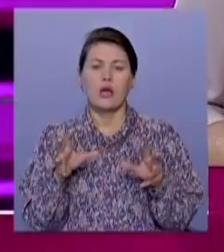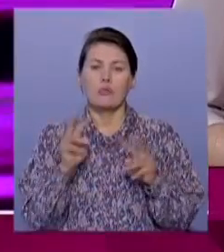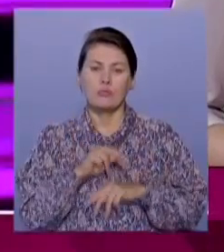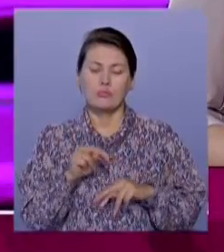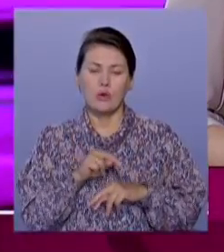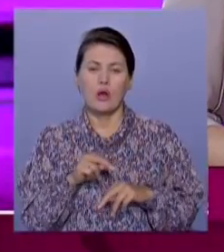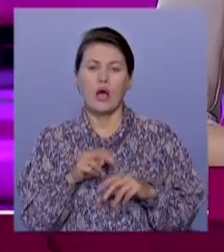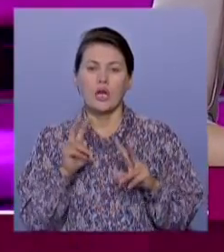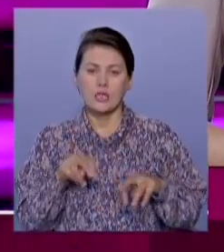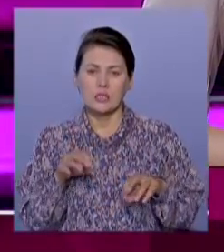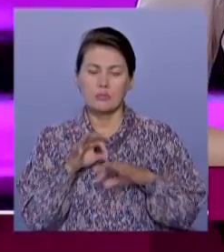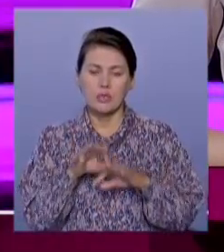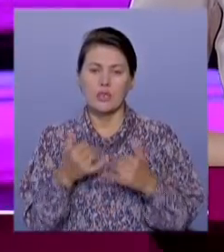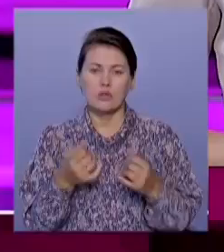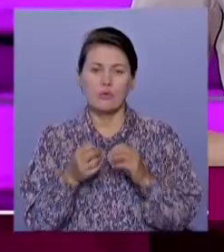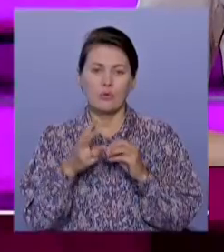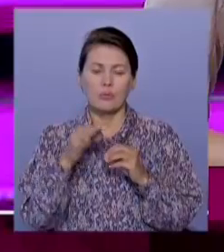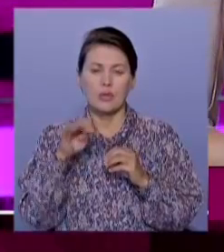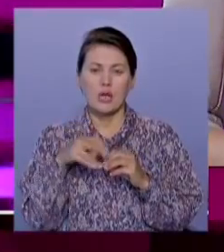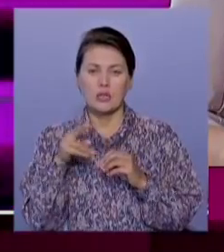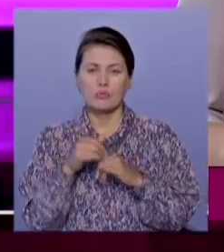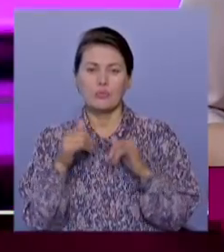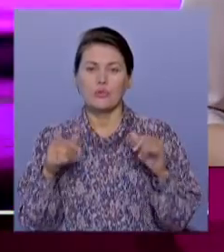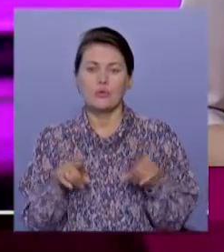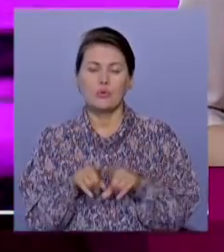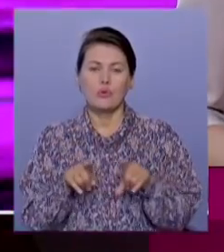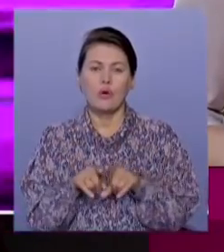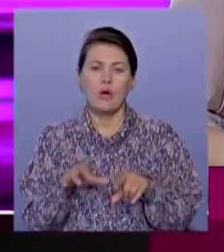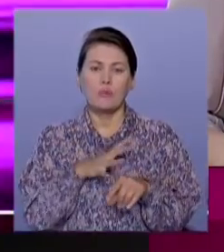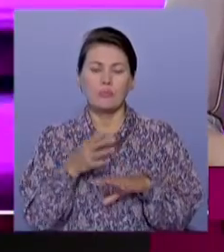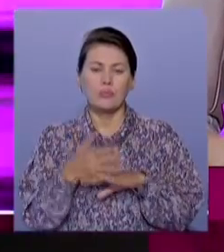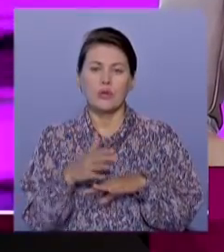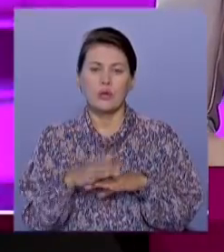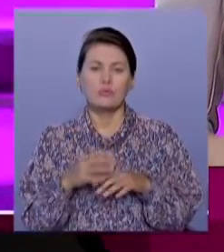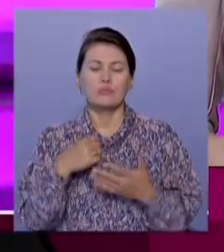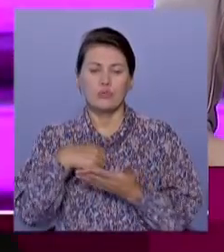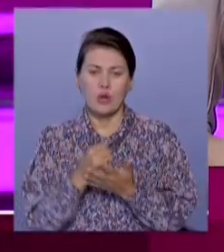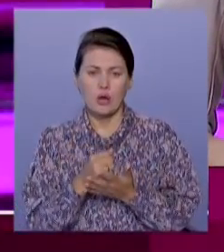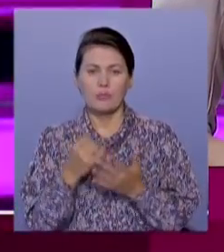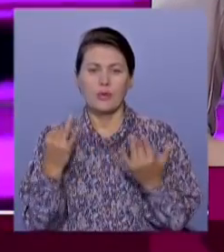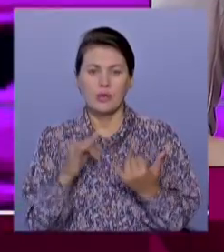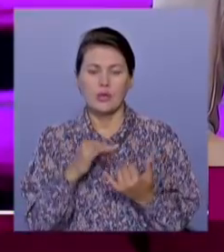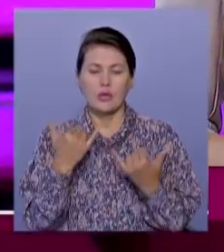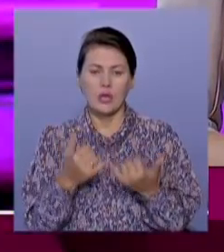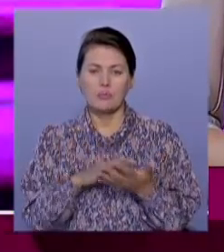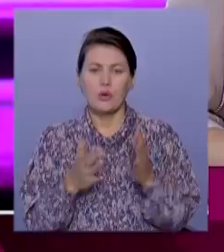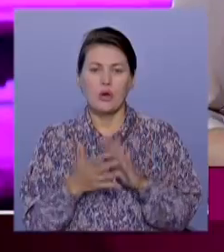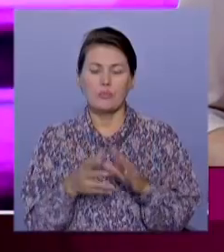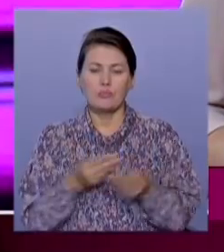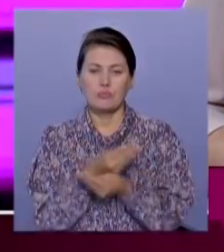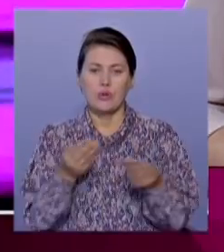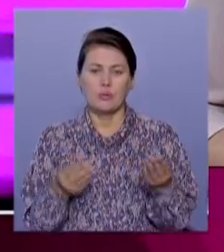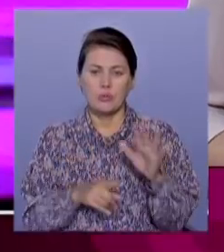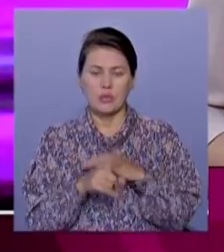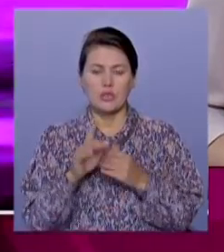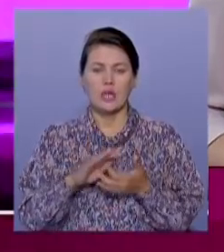ішіндегі қазіргі жағдайда 12 миллиардтан артық несиелер уже мақұлданып, қазіргі жағдайда уже беріліп